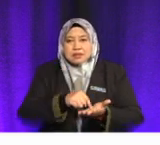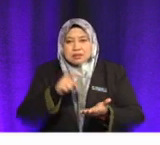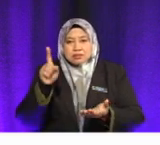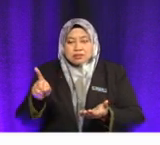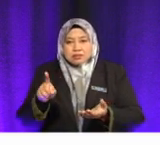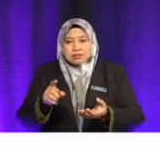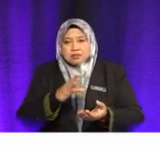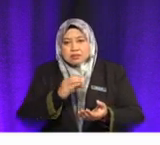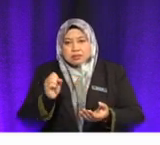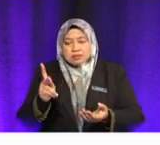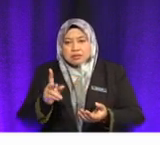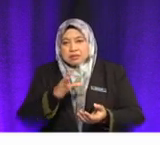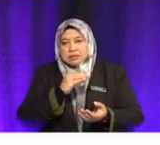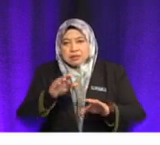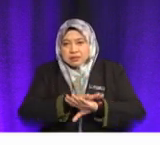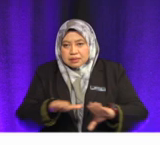kemudian